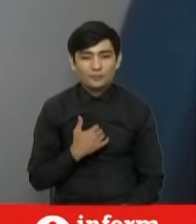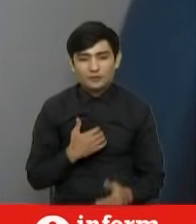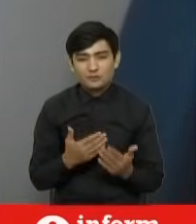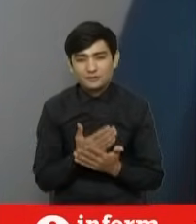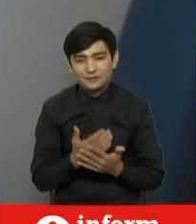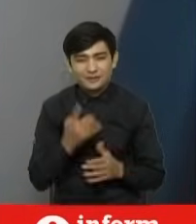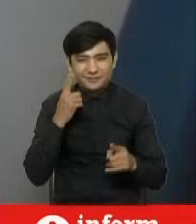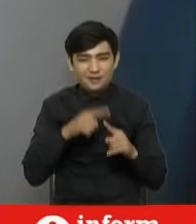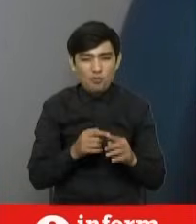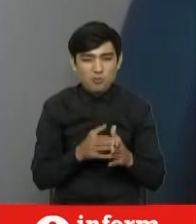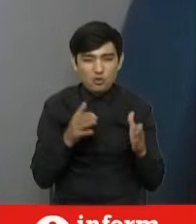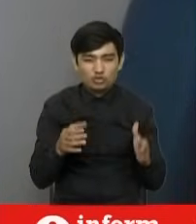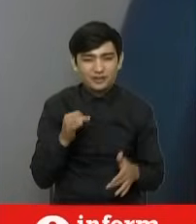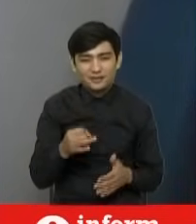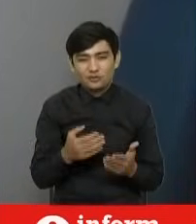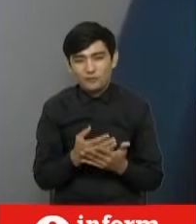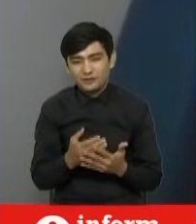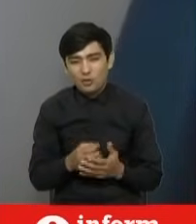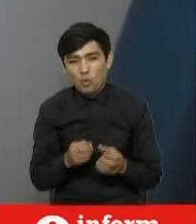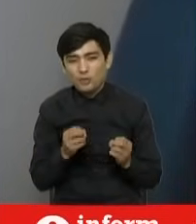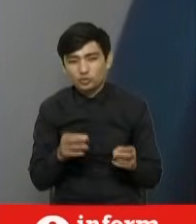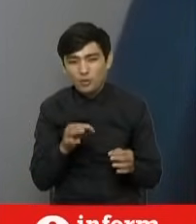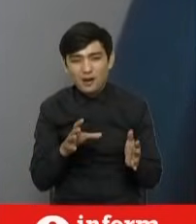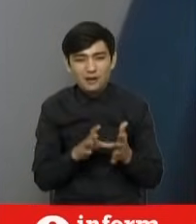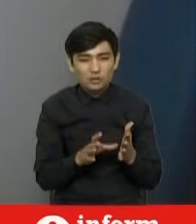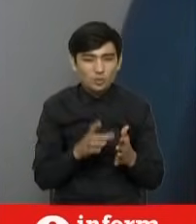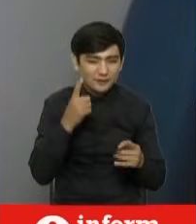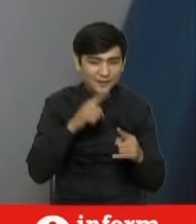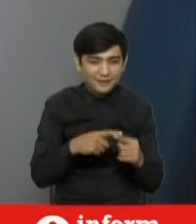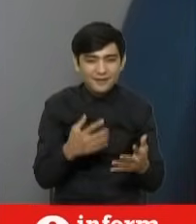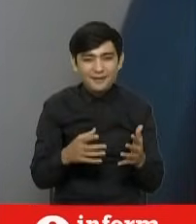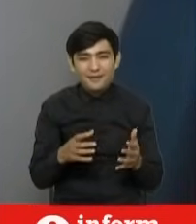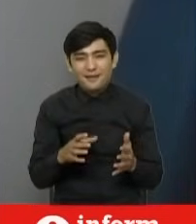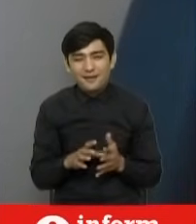информационные технологии, информационная безопасность, электротехника, энергетика,